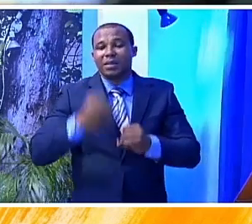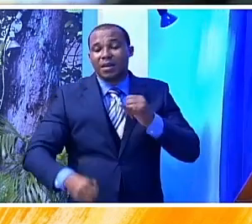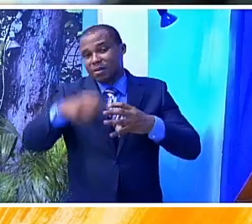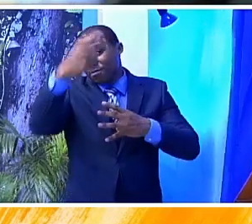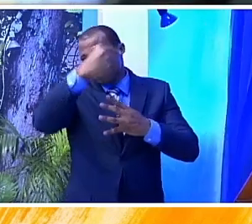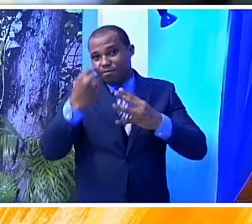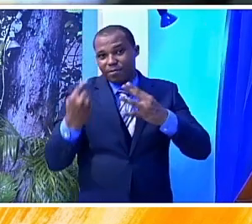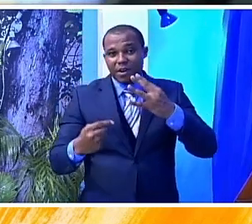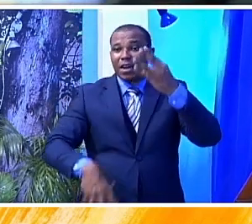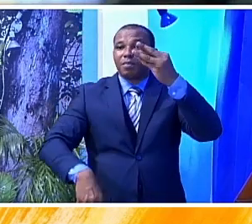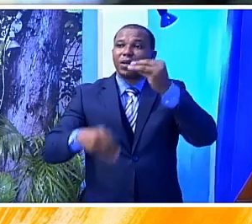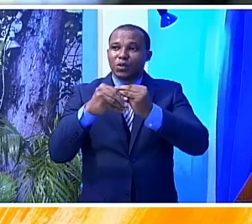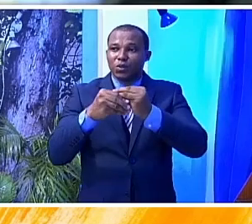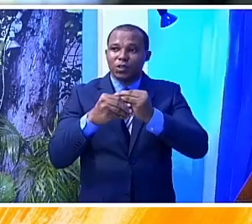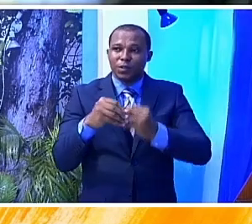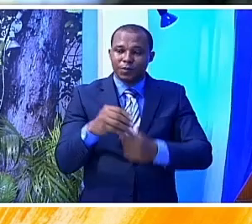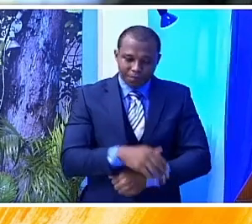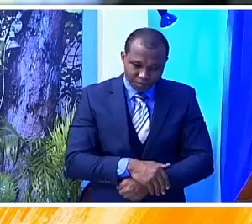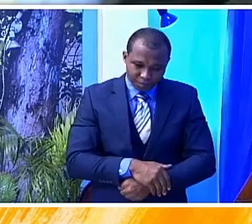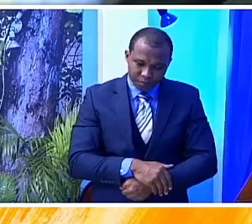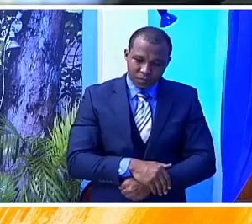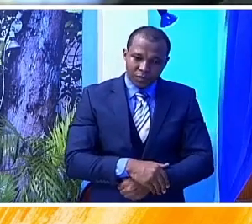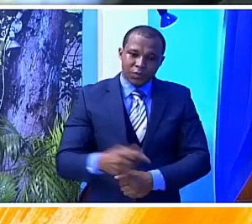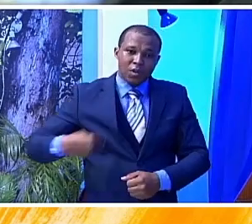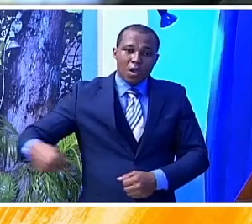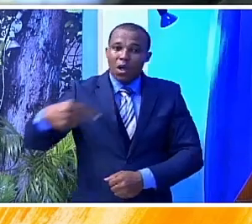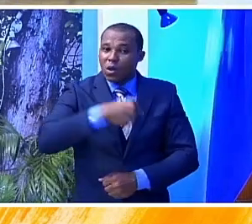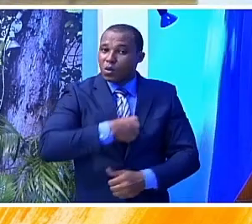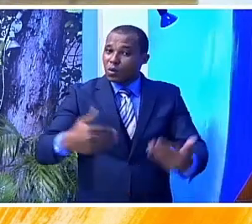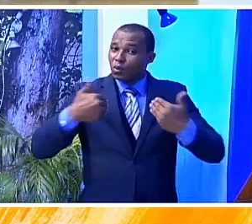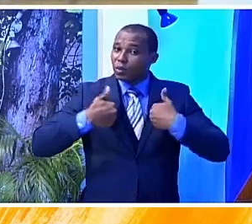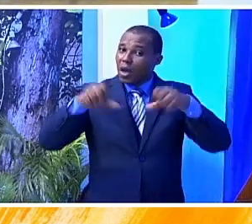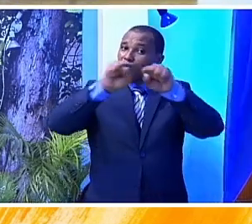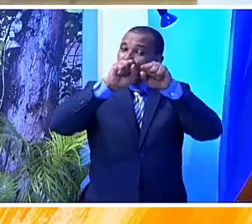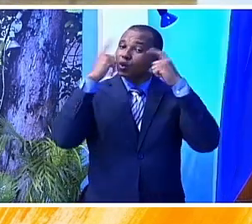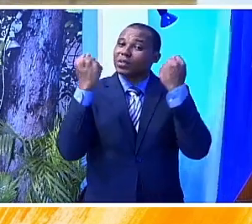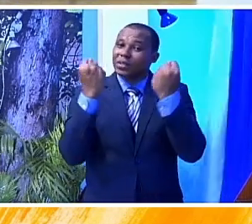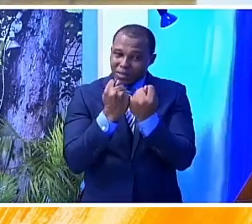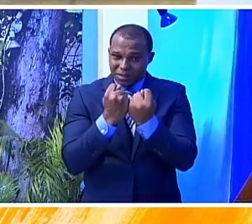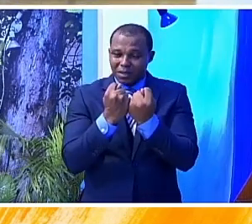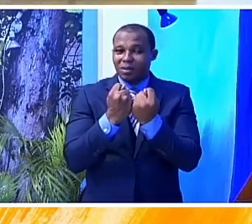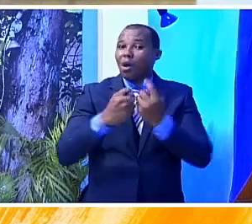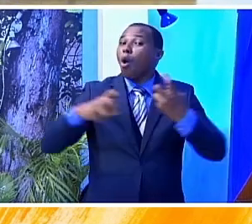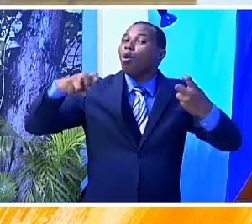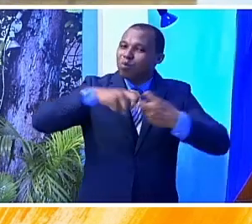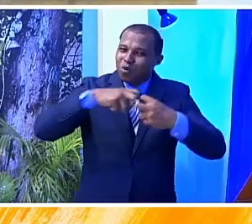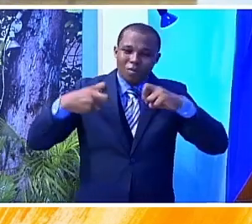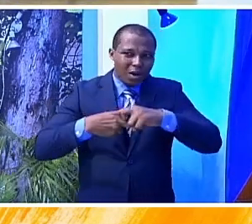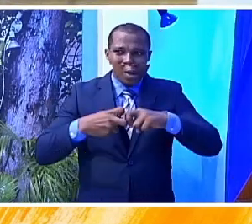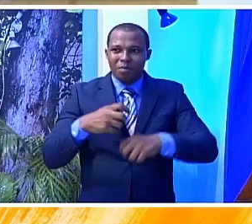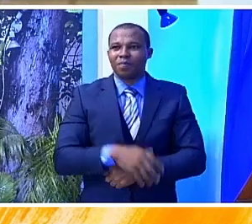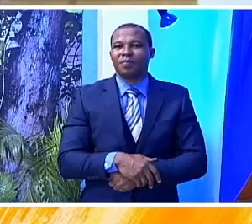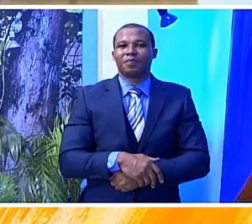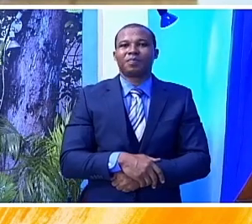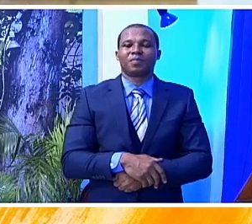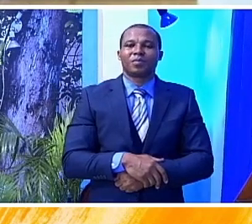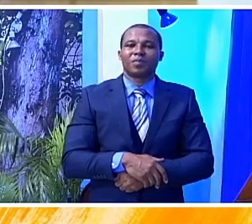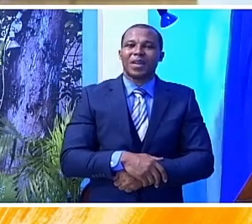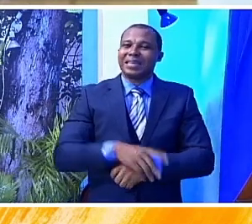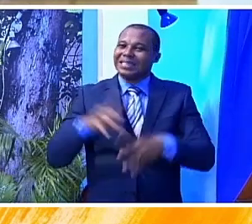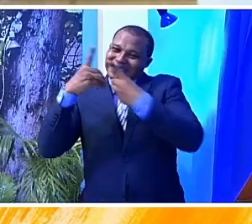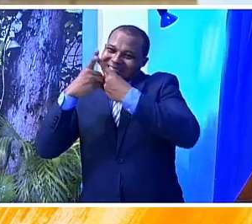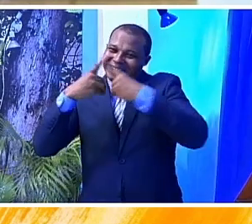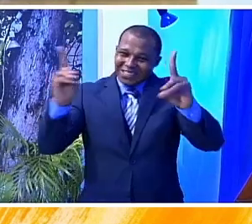que nous font société de chien manger chien et ça fait gen petit jeune garçon petit